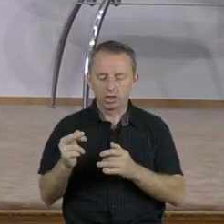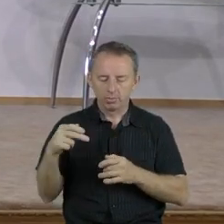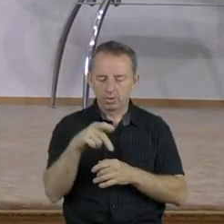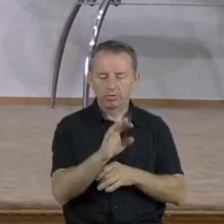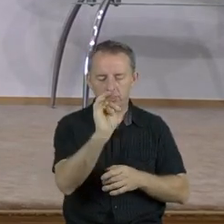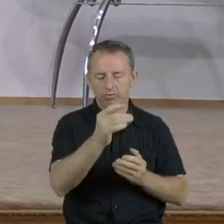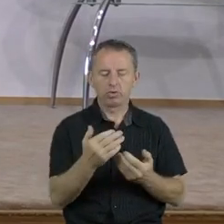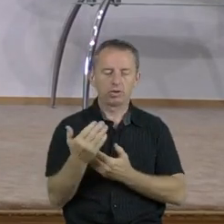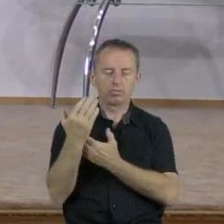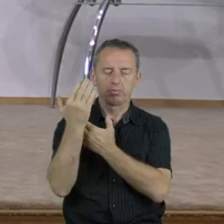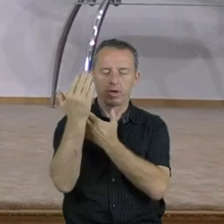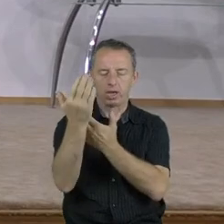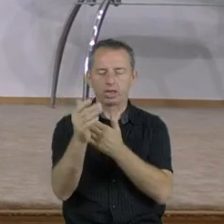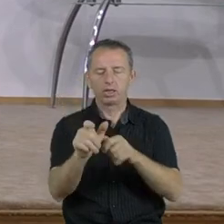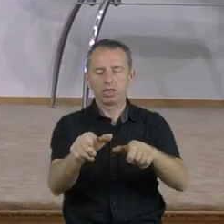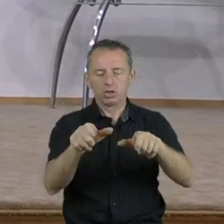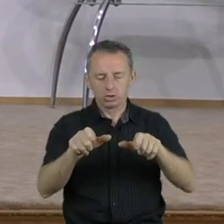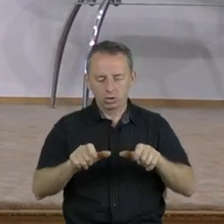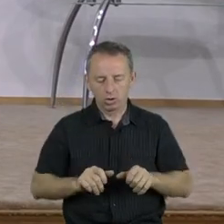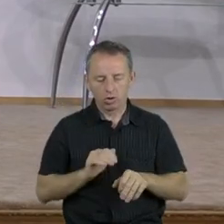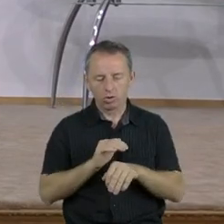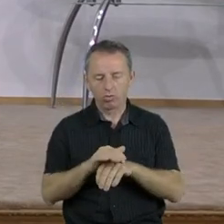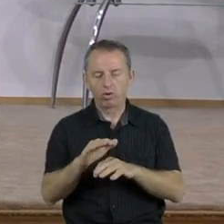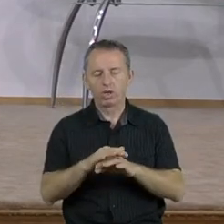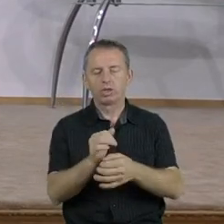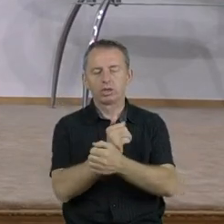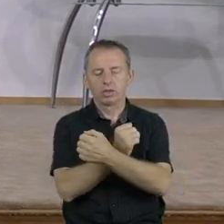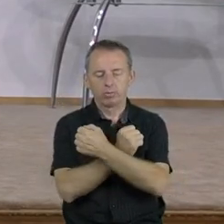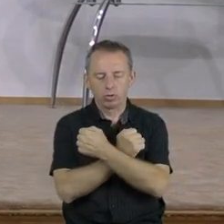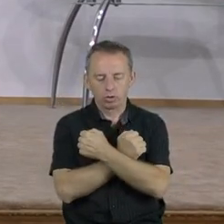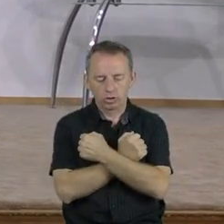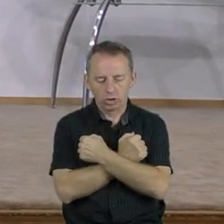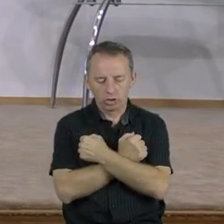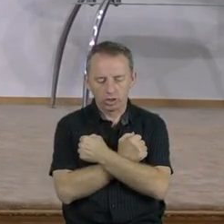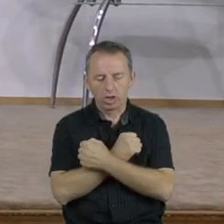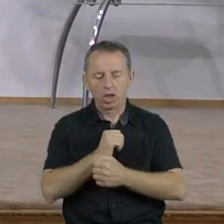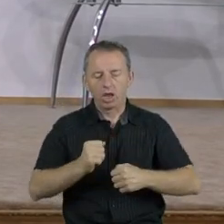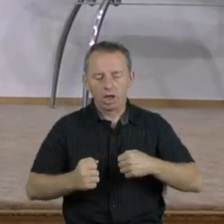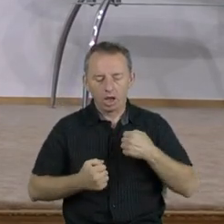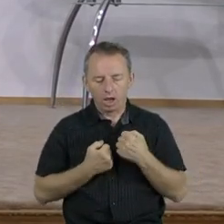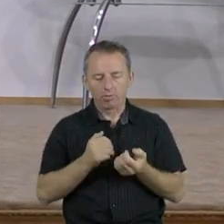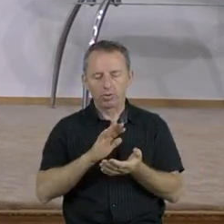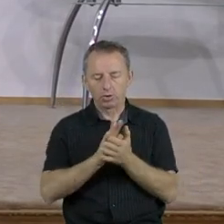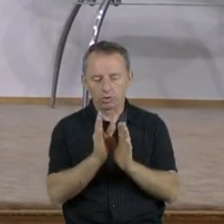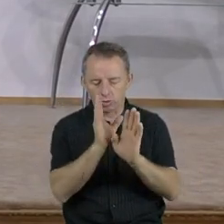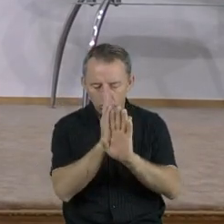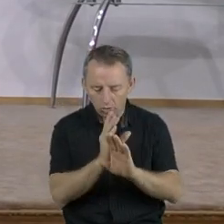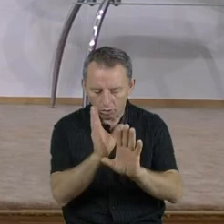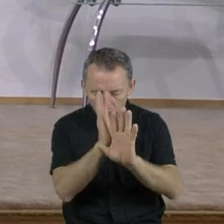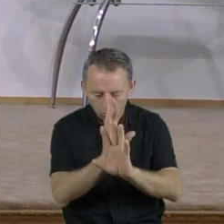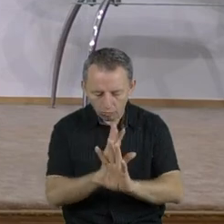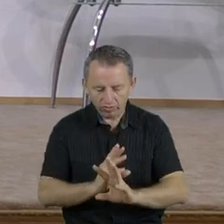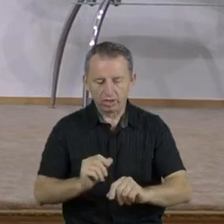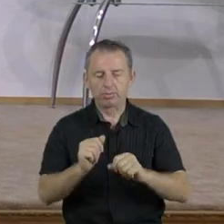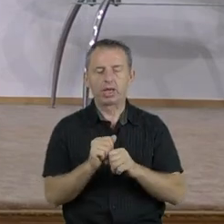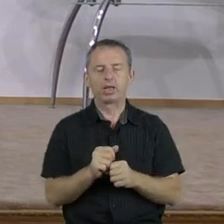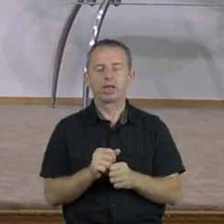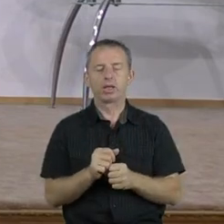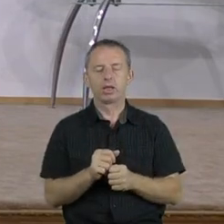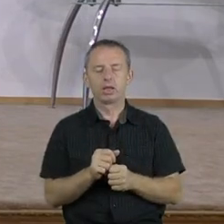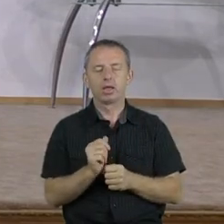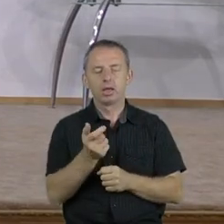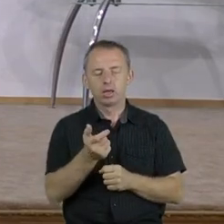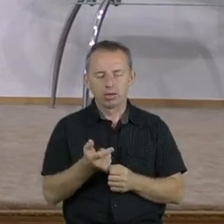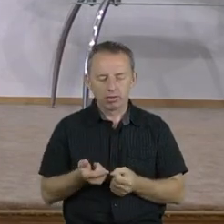Twój majestat, przed Twój tron łaski i miłosierdzia, aby złożyć Tobie hołd i uwielbienie, wznieść